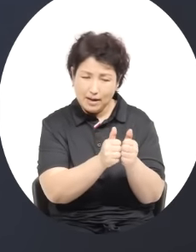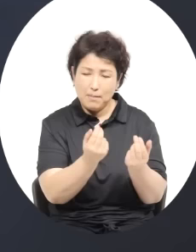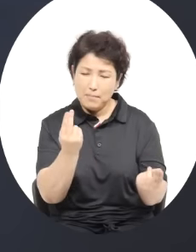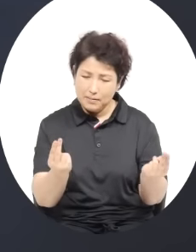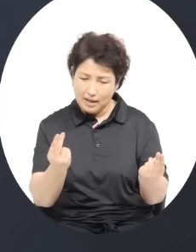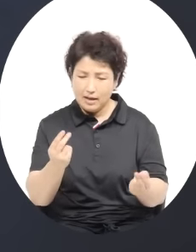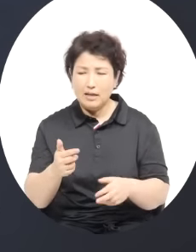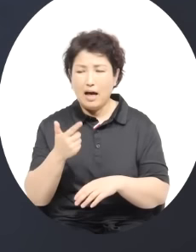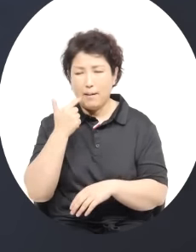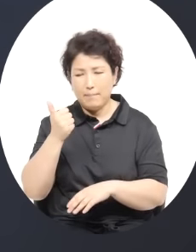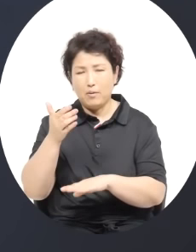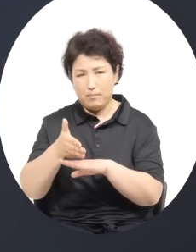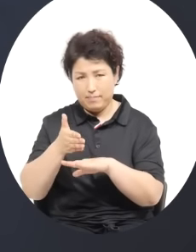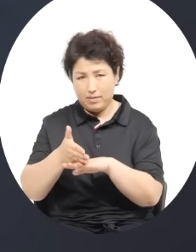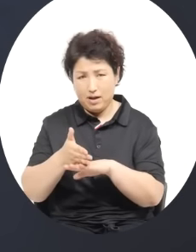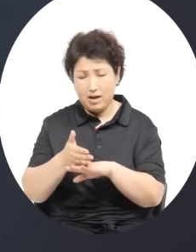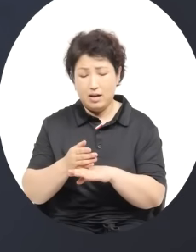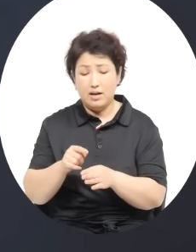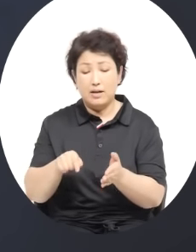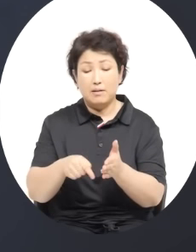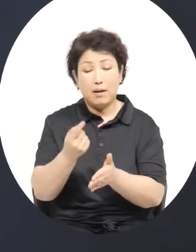한 100일만 해보세요.